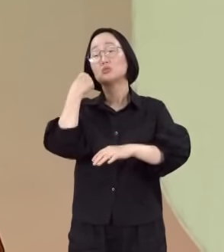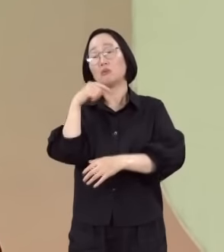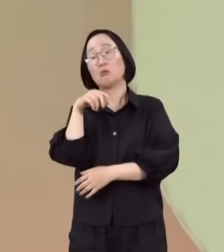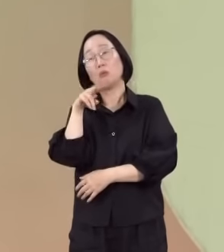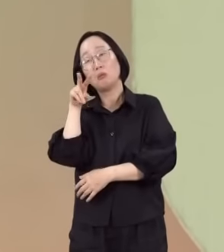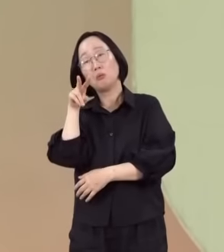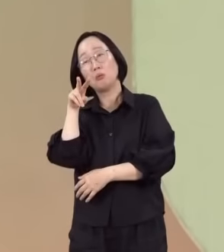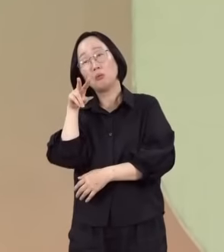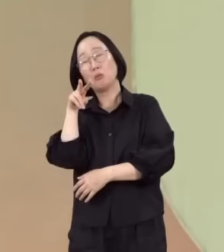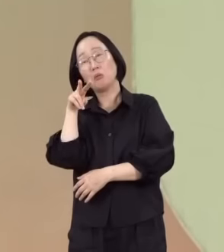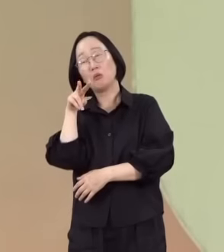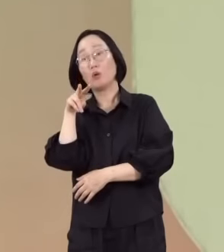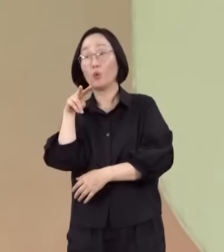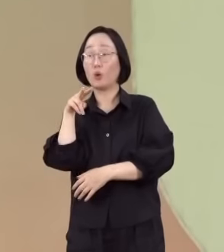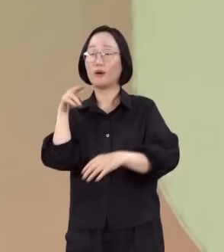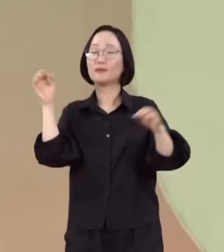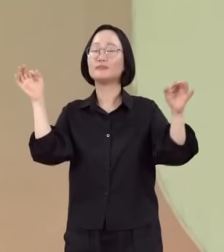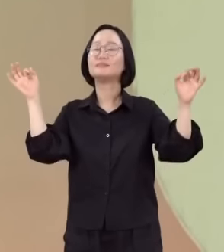사라졌대요